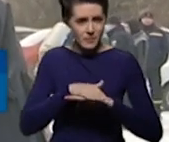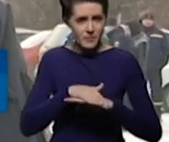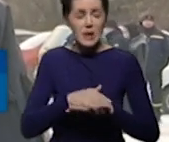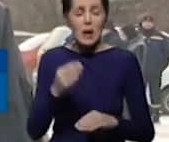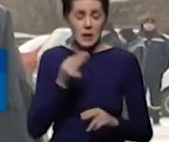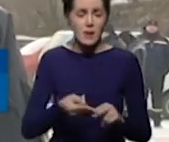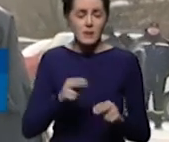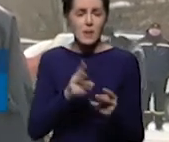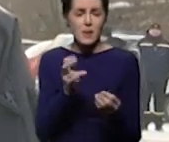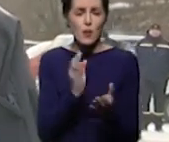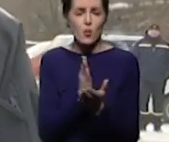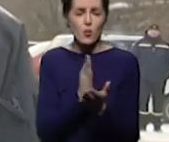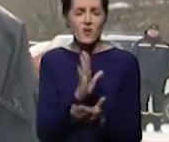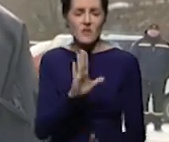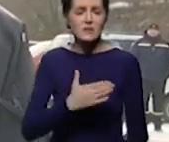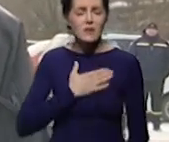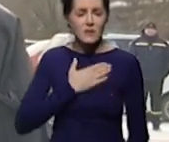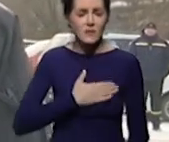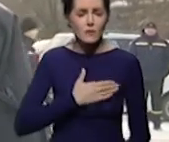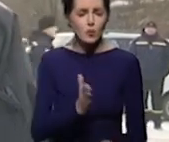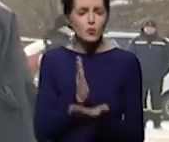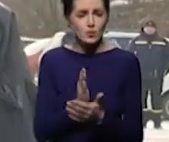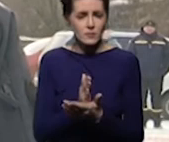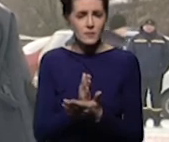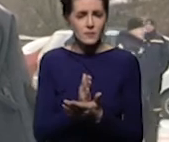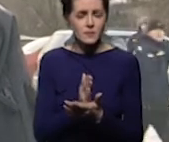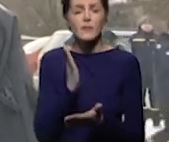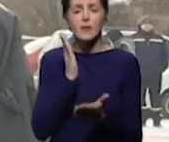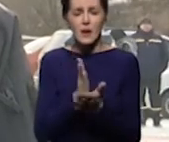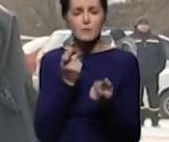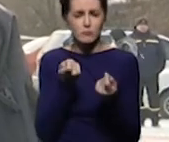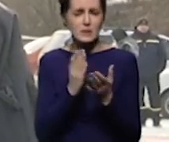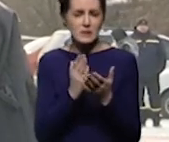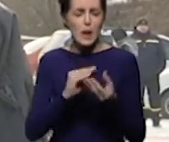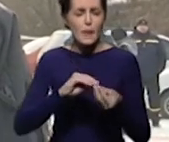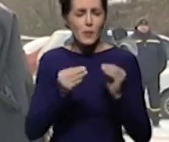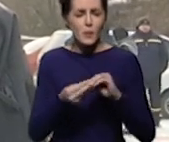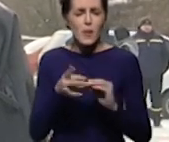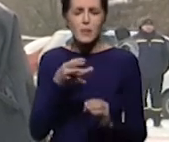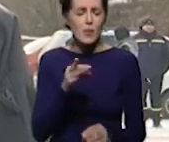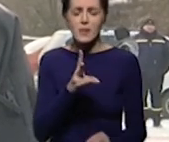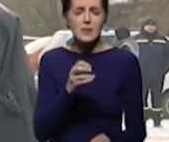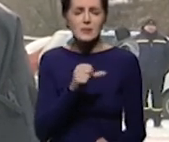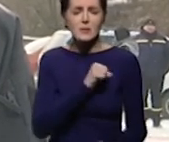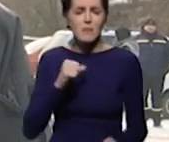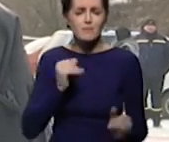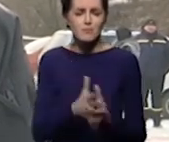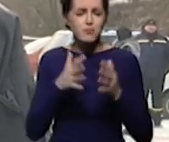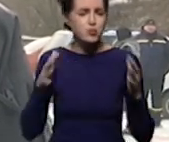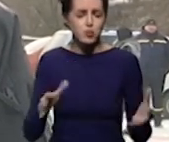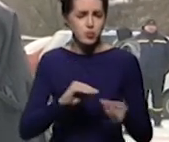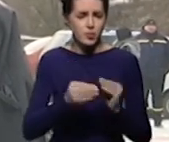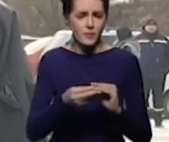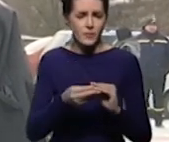вона знаходиться в задовільному стані. Є проблематика, звичайно, але вона не така суттєва, як це сам. В